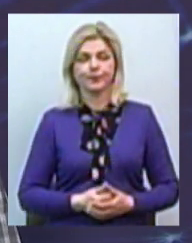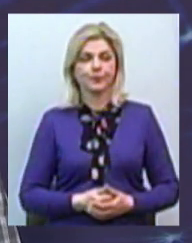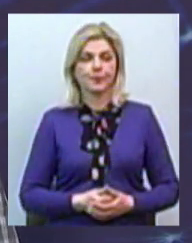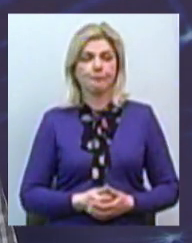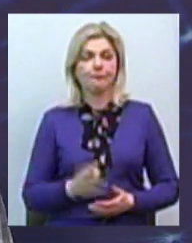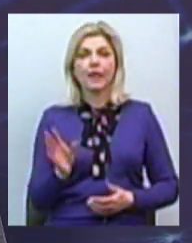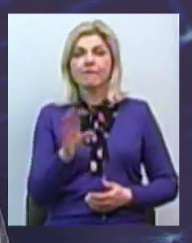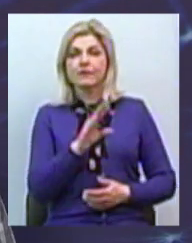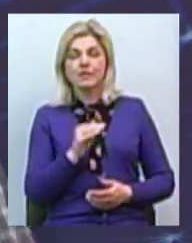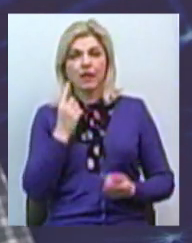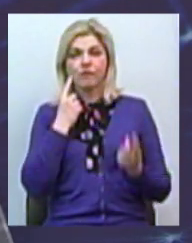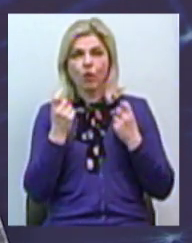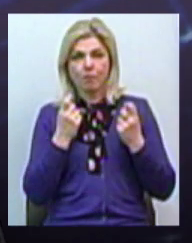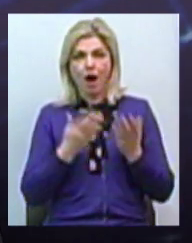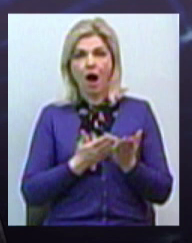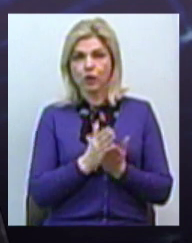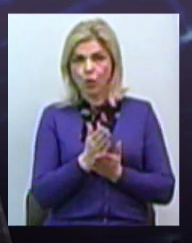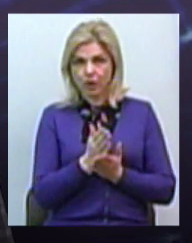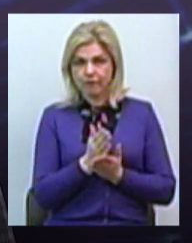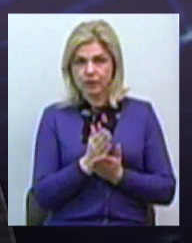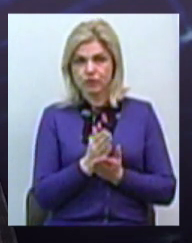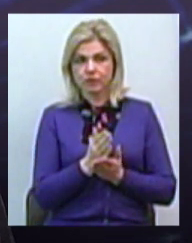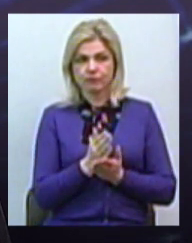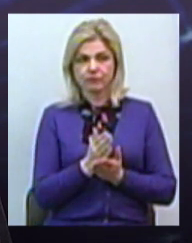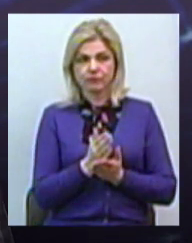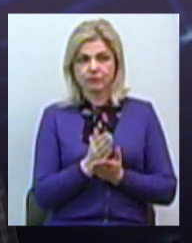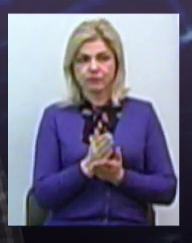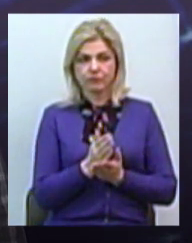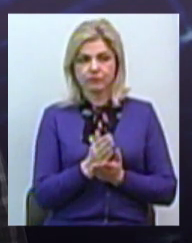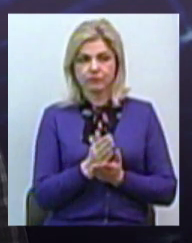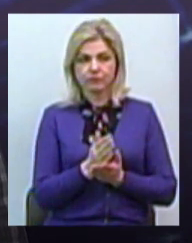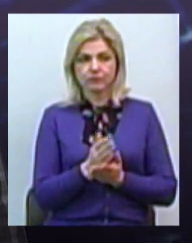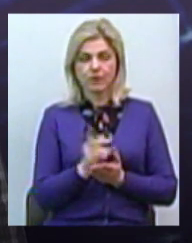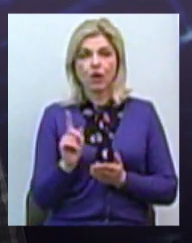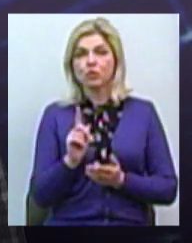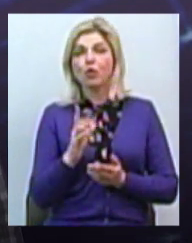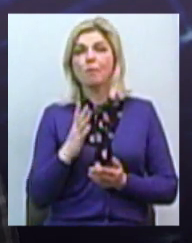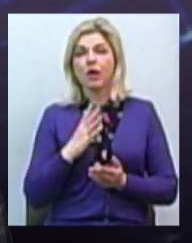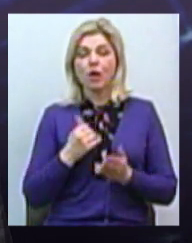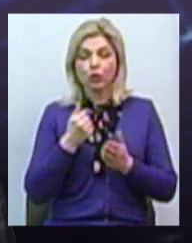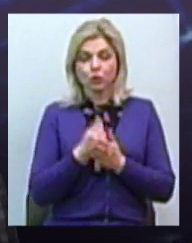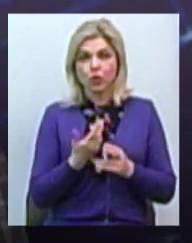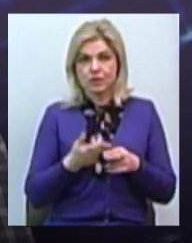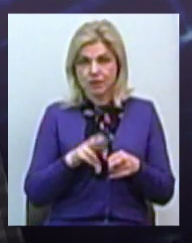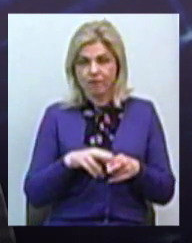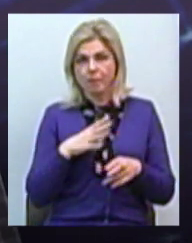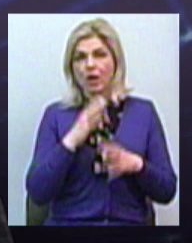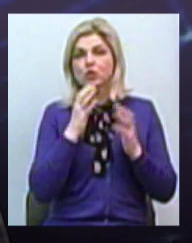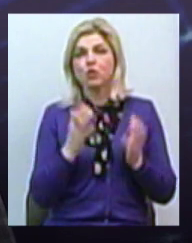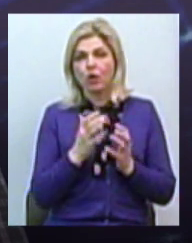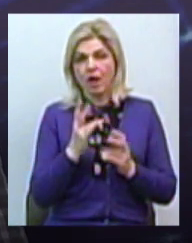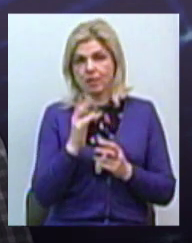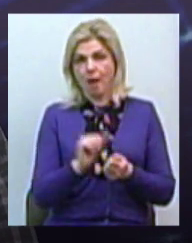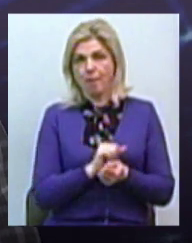Усі дані картографічні, так скажімо, які були до цього, вони зберігалися саме на папері.